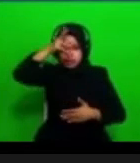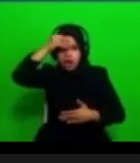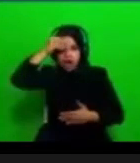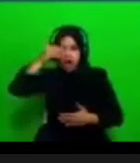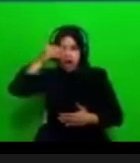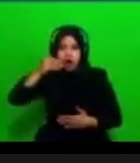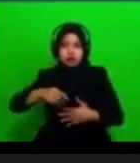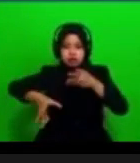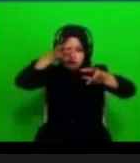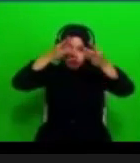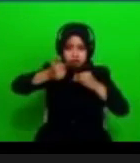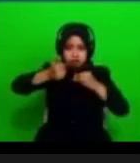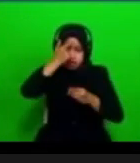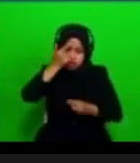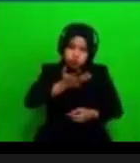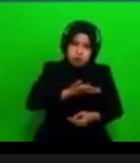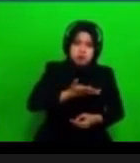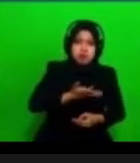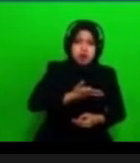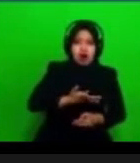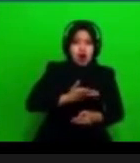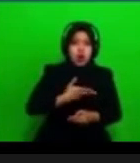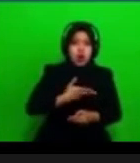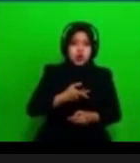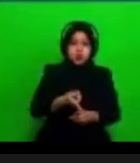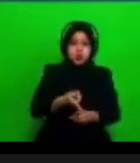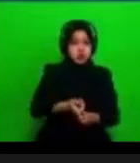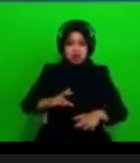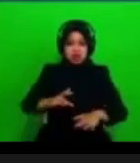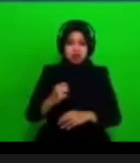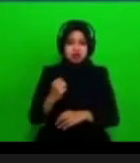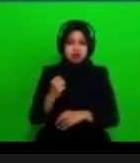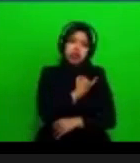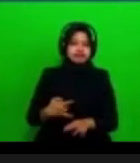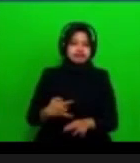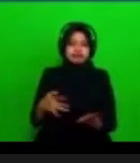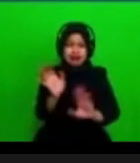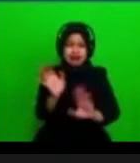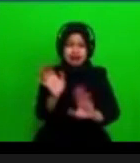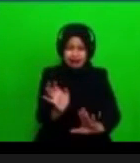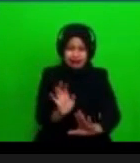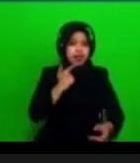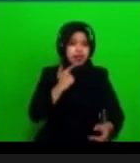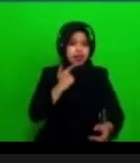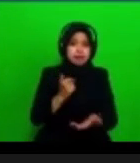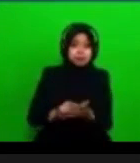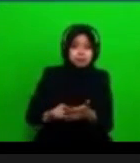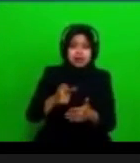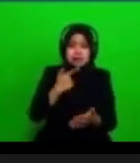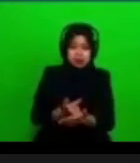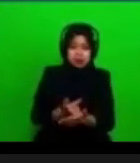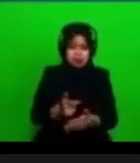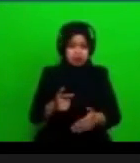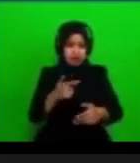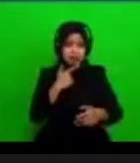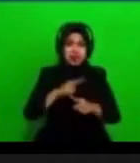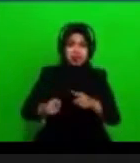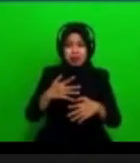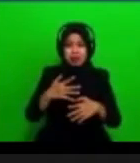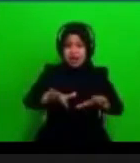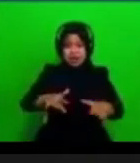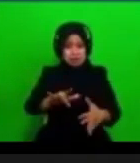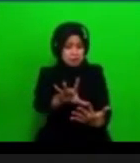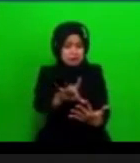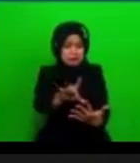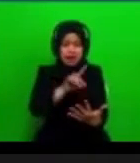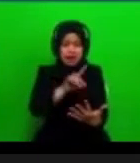rasa ingin tahu, punya keinginan untuk belajar. Jadi tidak ada anak pemalas atau anak yang tidak bisa. Yang terjadi selama ini adalah anak-anak